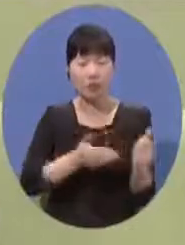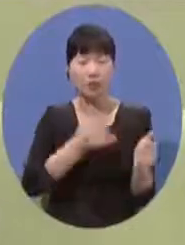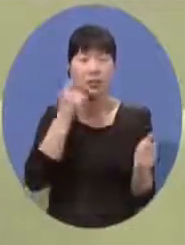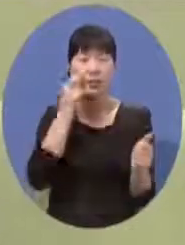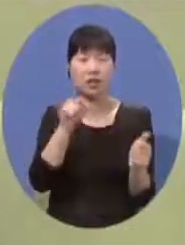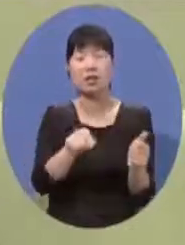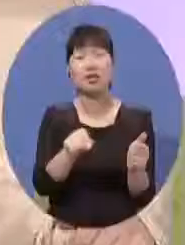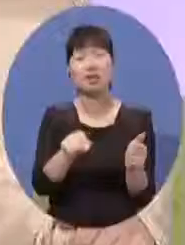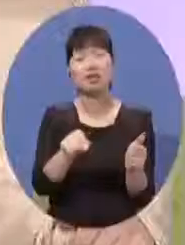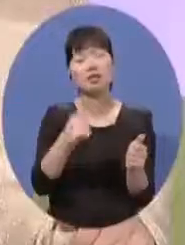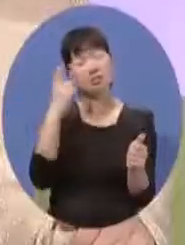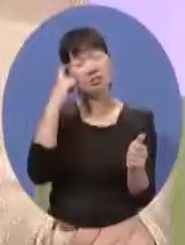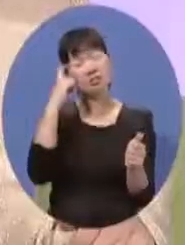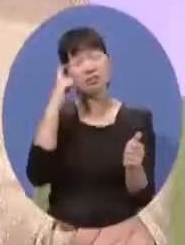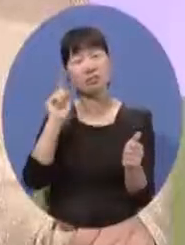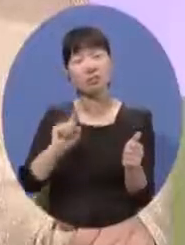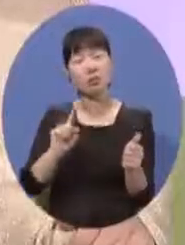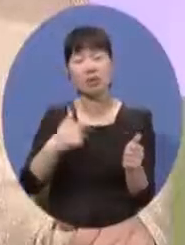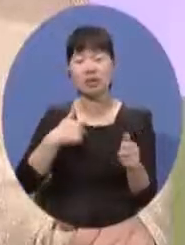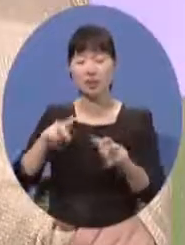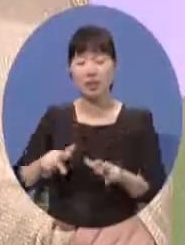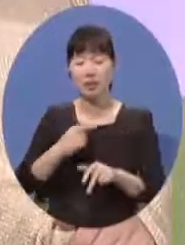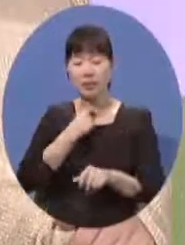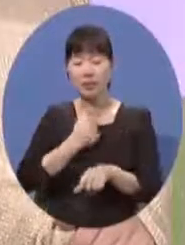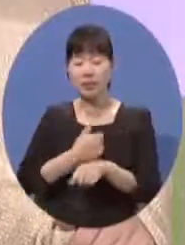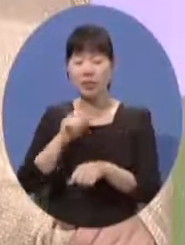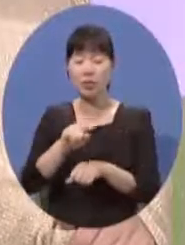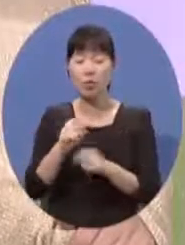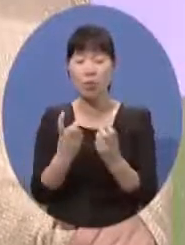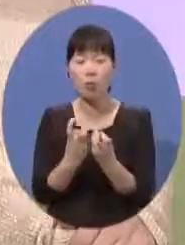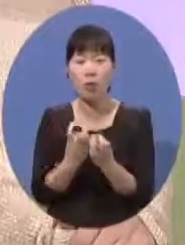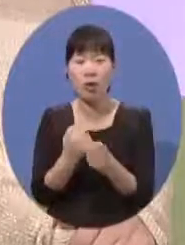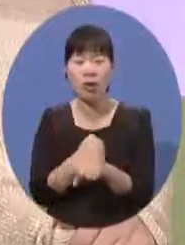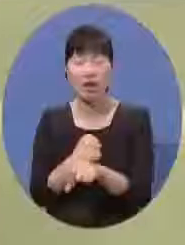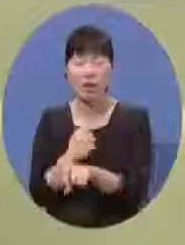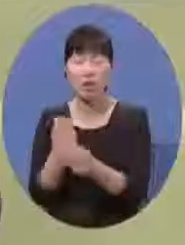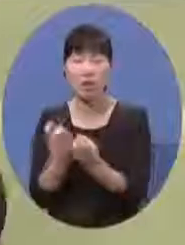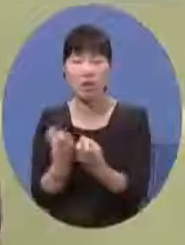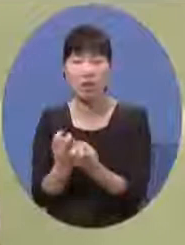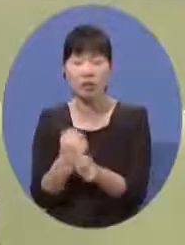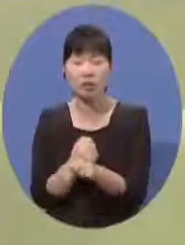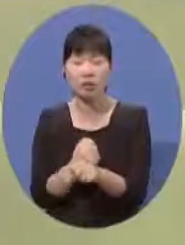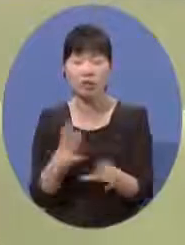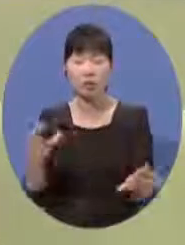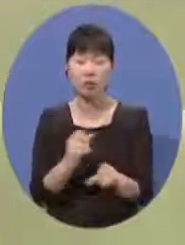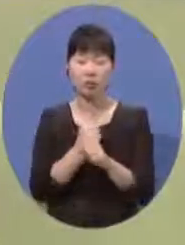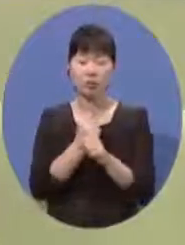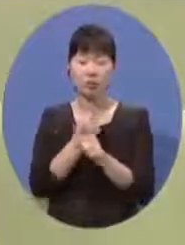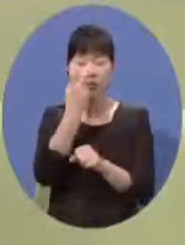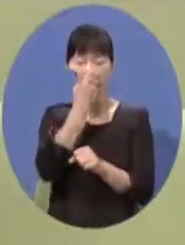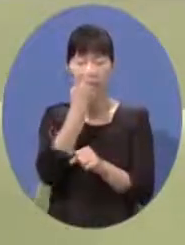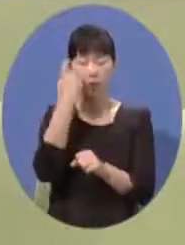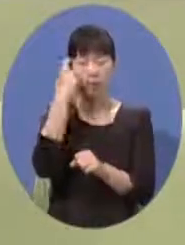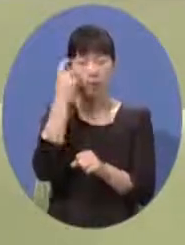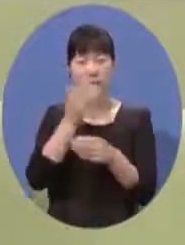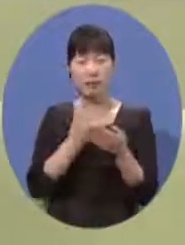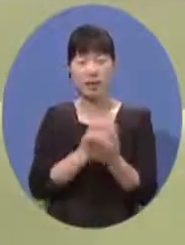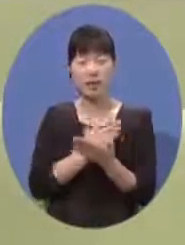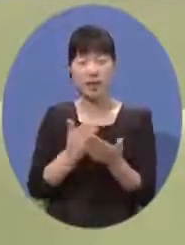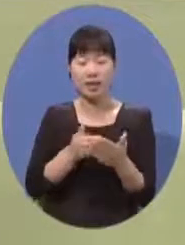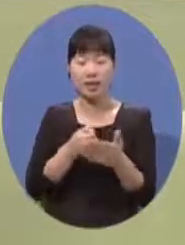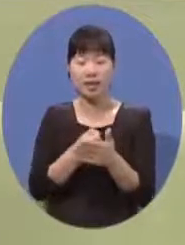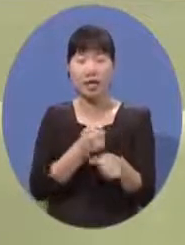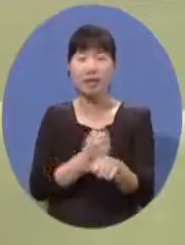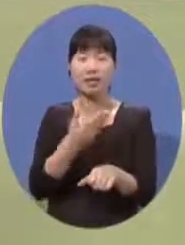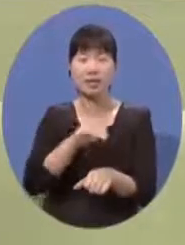그렇구나. 어떻겠거니. 예. 나는 지금 하고 싶지만 이 사람은 어떻고 저 사람은 어떻고 이런 걸 종합적으로 고려해서 판단해야 되는데 조리대가 작다